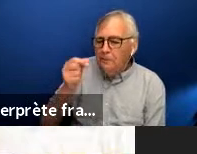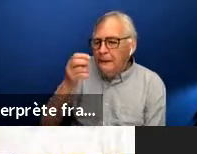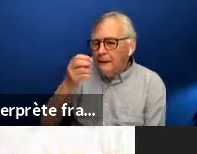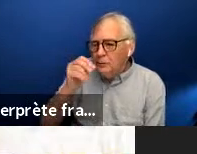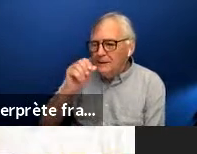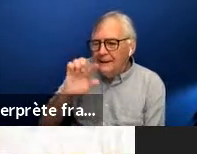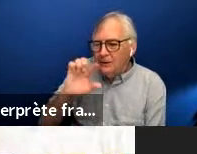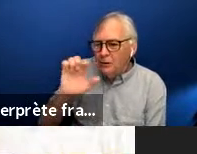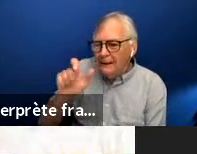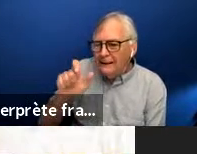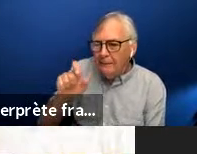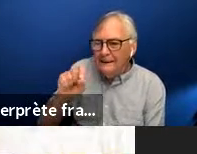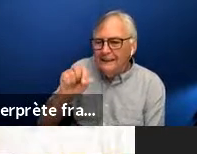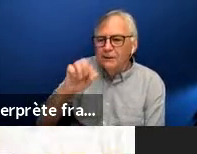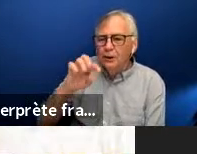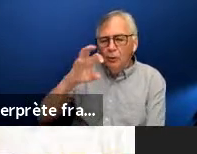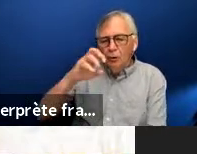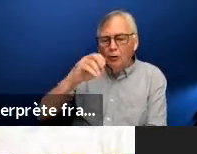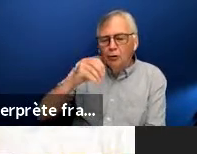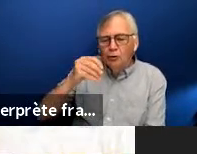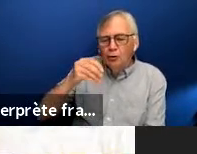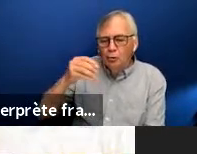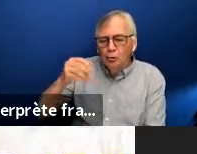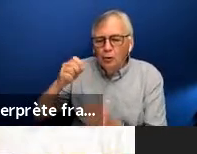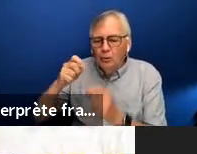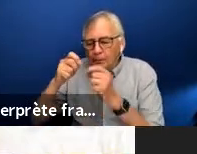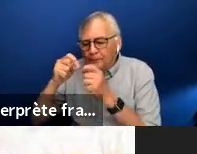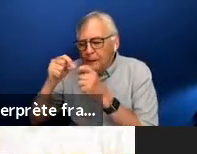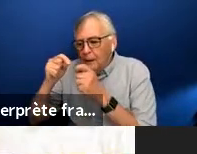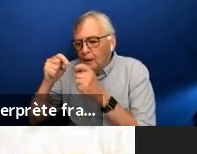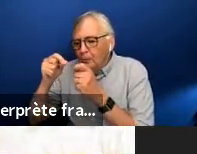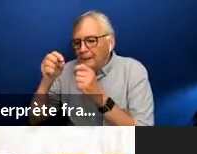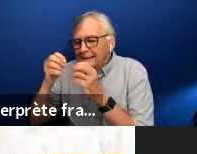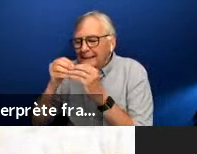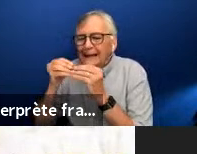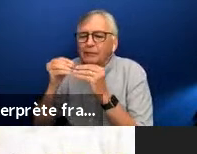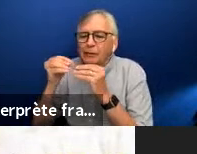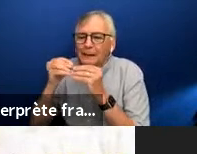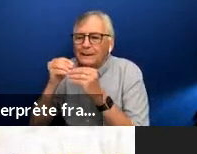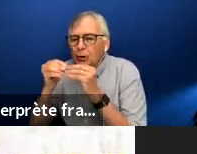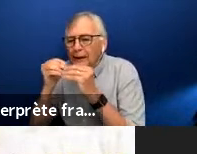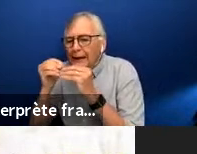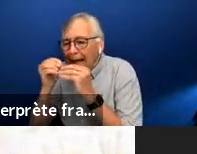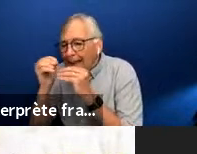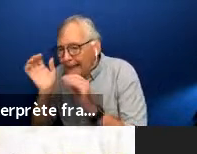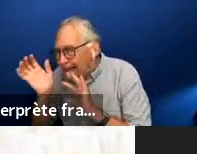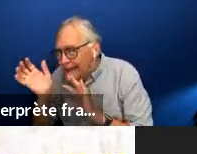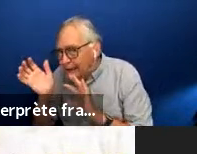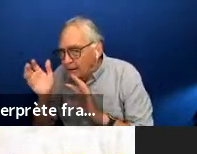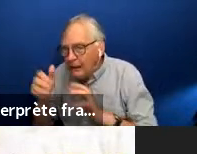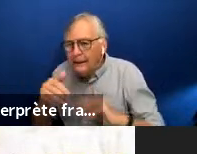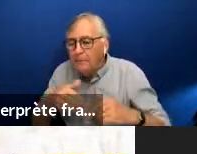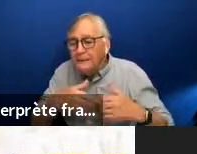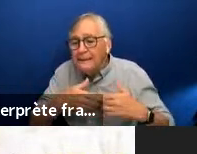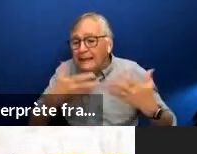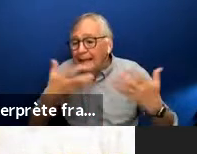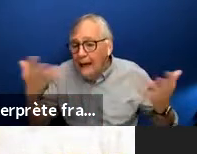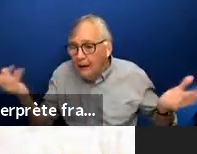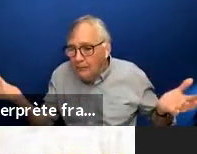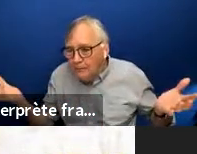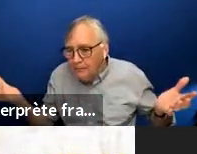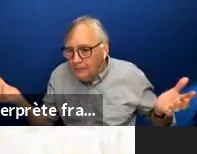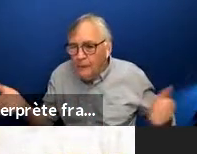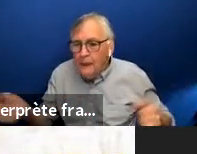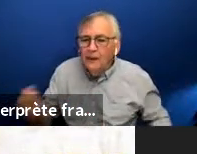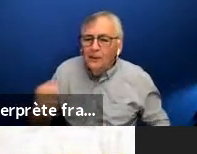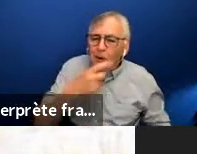Parce que aussi, dans une interprétation, il y a toujours une partie de l'information qui est altérée dans n'importe quelle